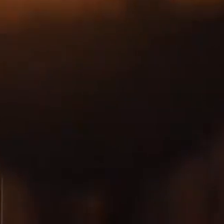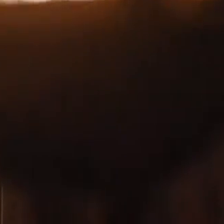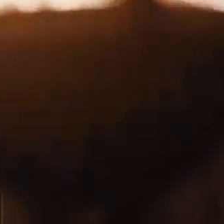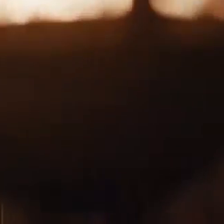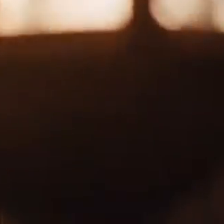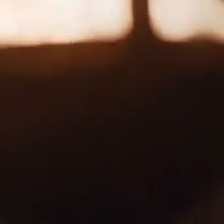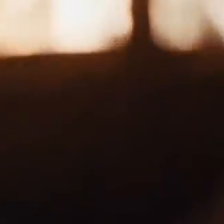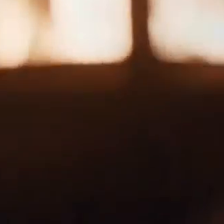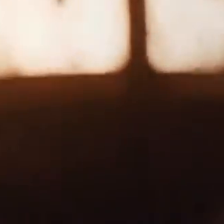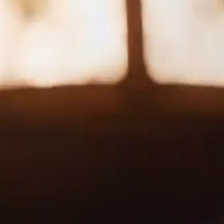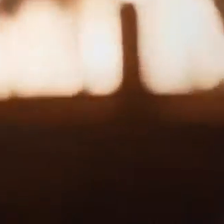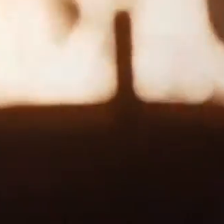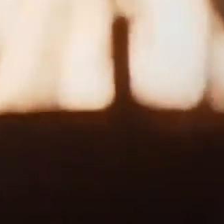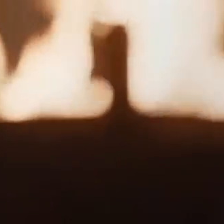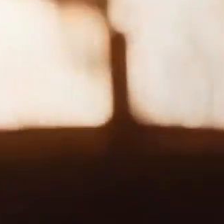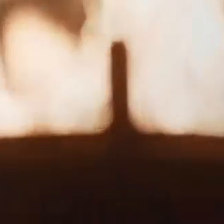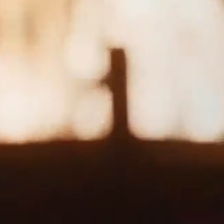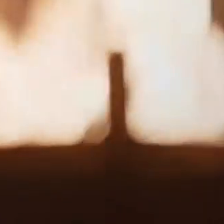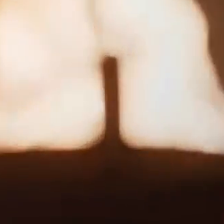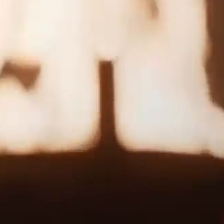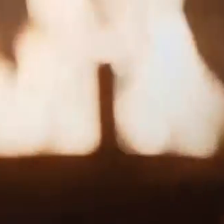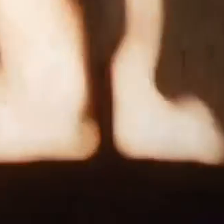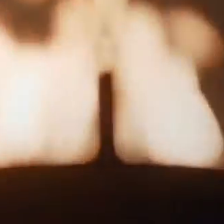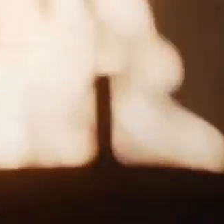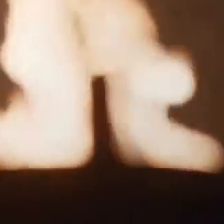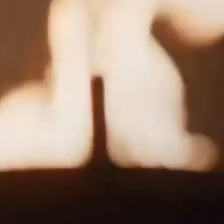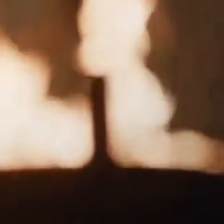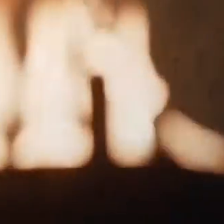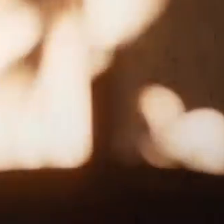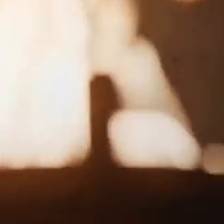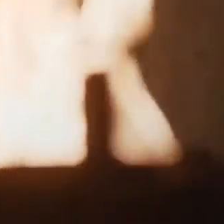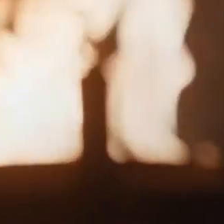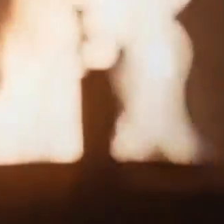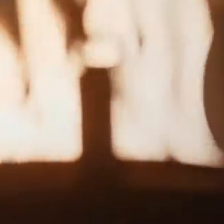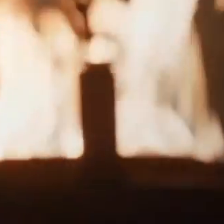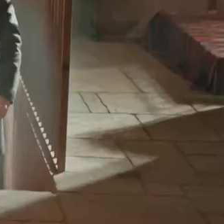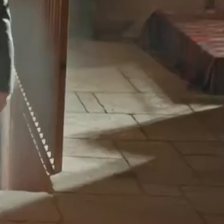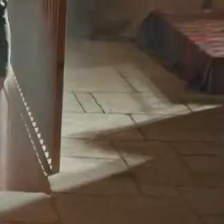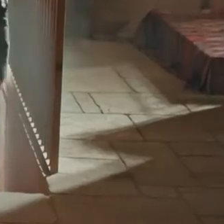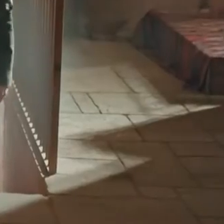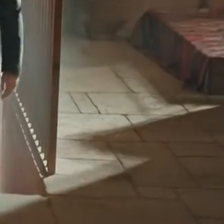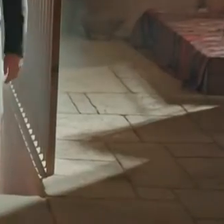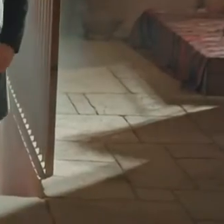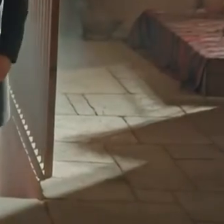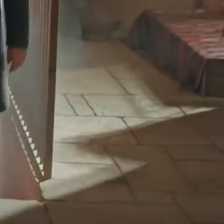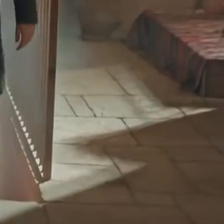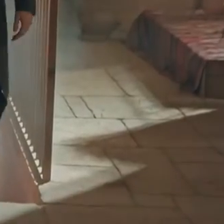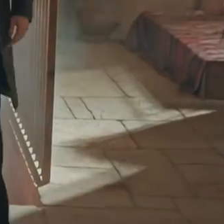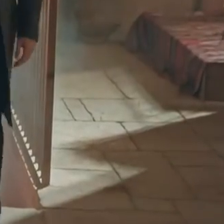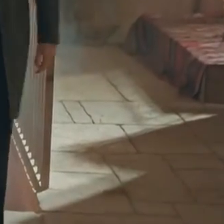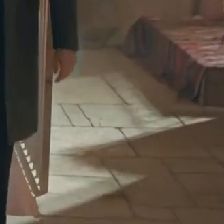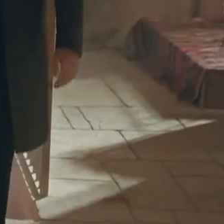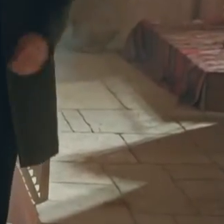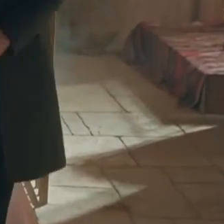merdivenlerden yukarı çıkıyor. Elinde köşeli formda dikdörtgen bavulu var. Arkasında çanakların içinde ateşler yanıyor. Duvara asılı bir